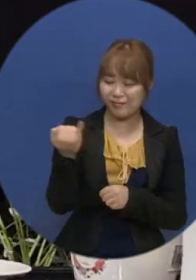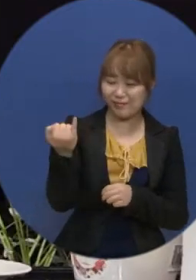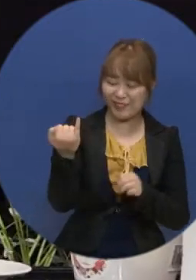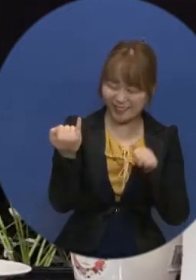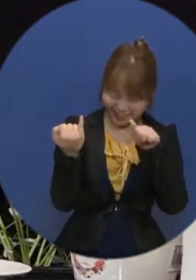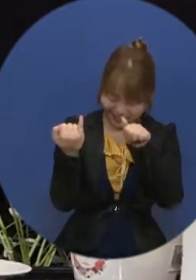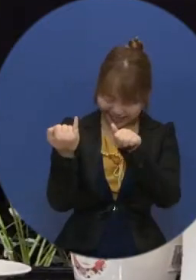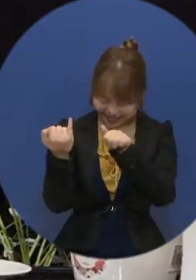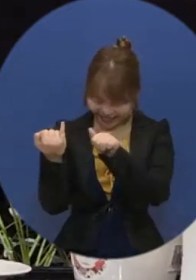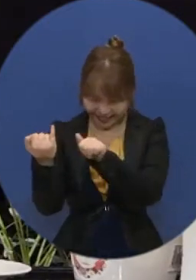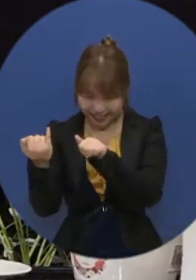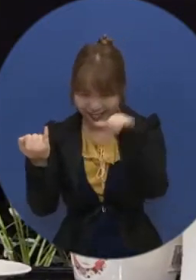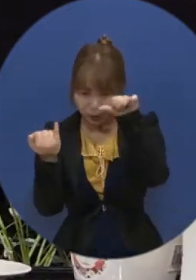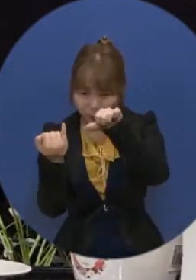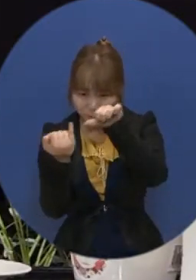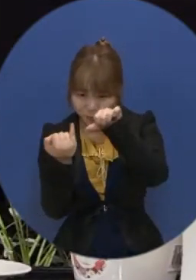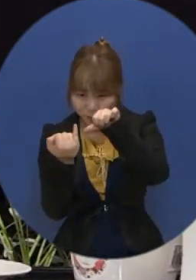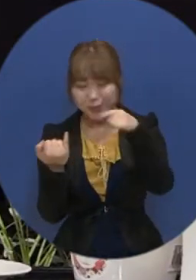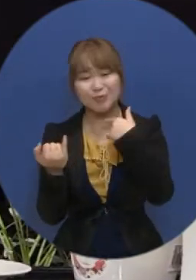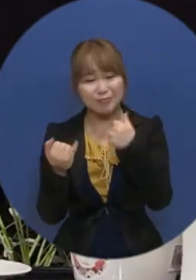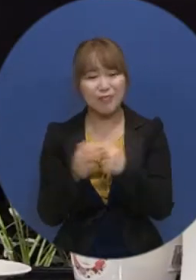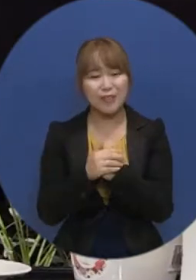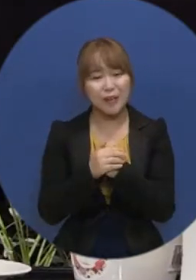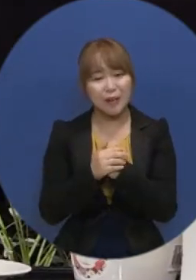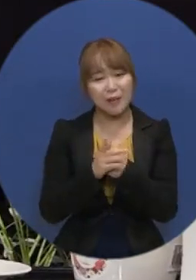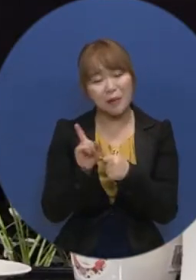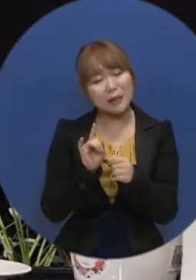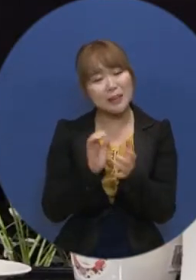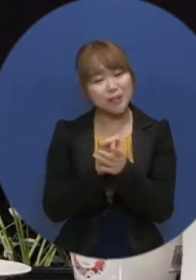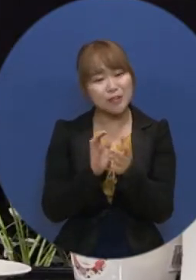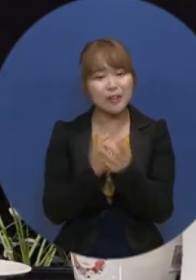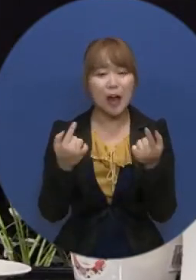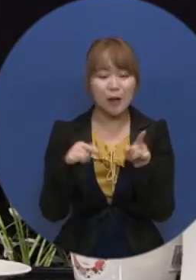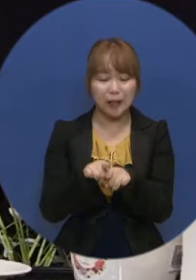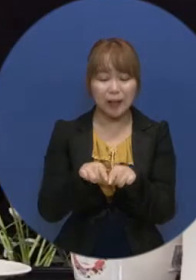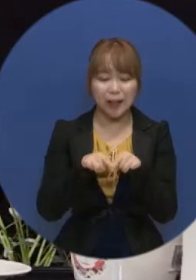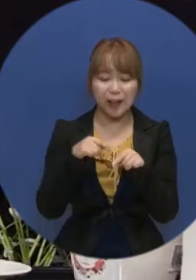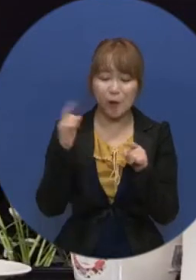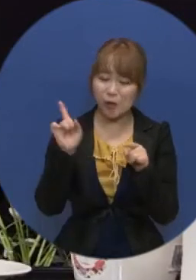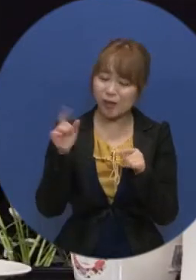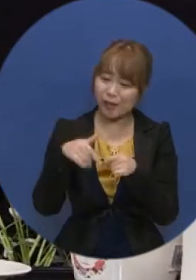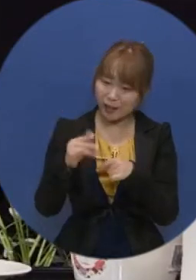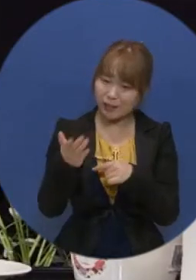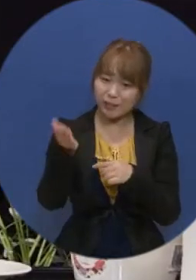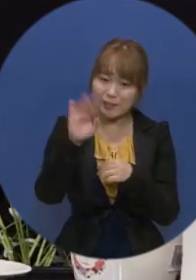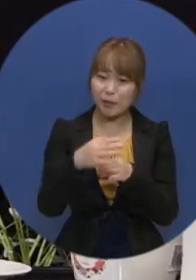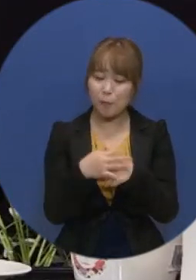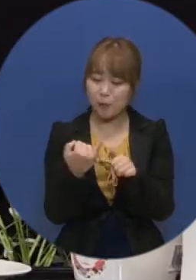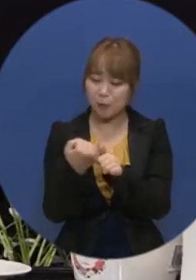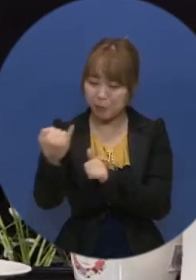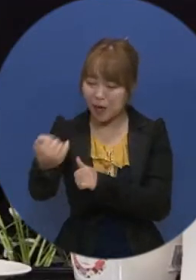아. 우리 친구들하고 이제 어디 네. 같이 갔어요. 이제 이 네. 사람이 이제 아, 간호사 출신인데